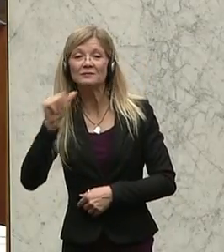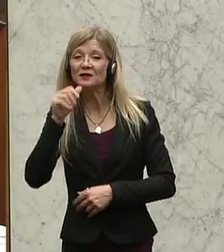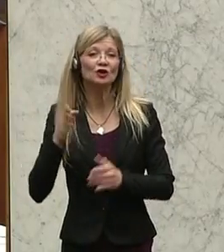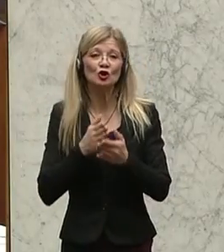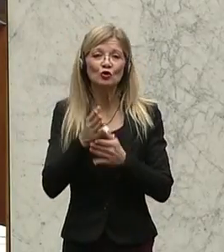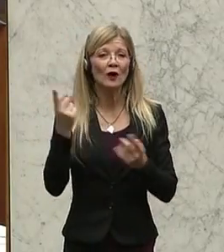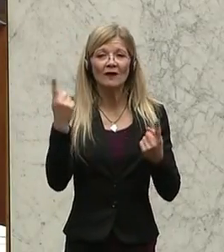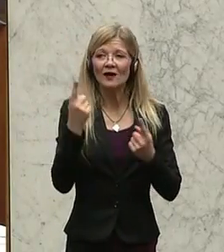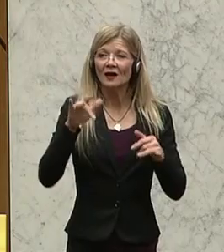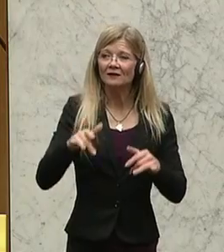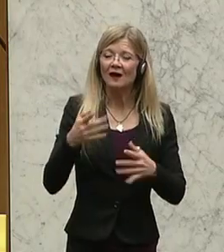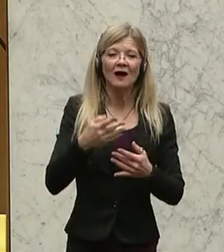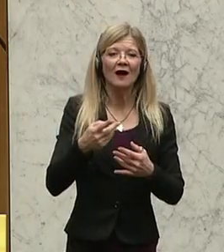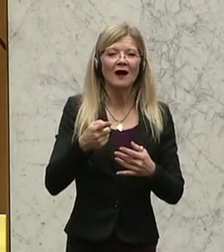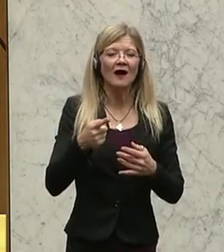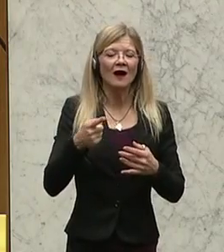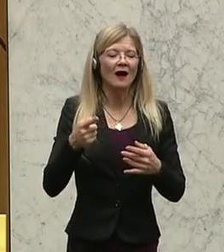Vertragsparteien,